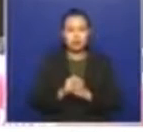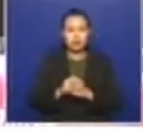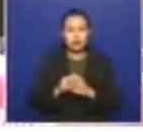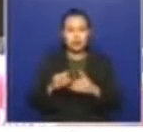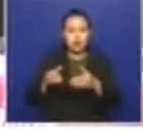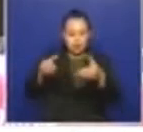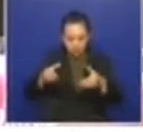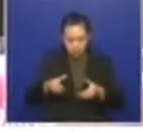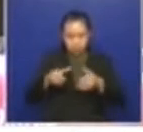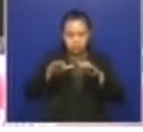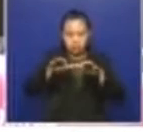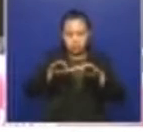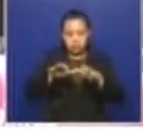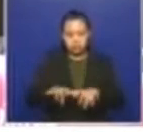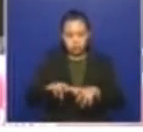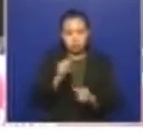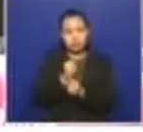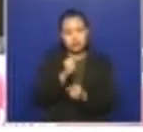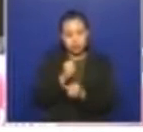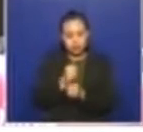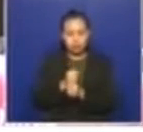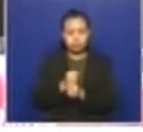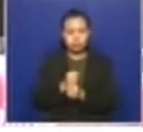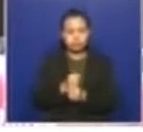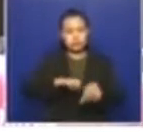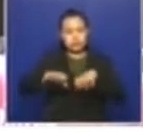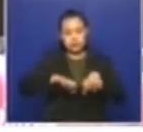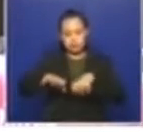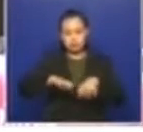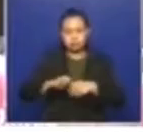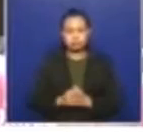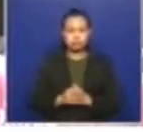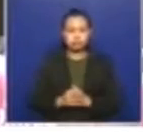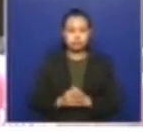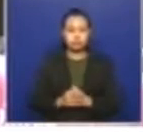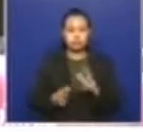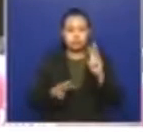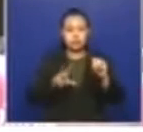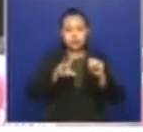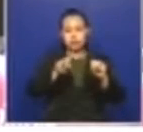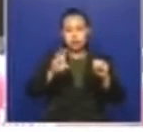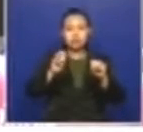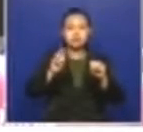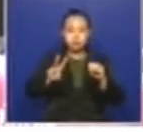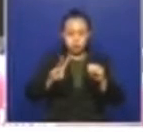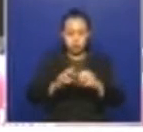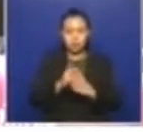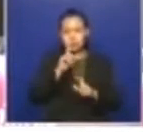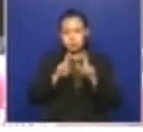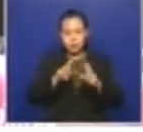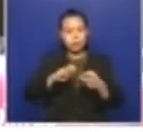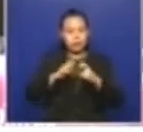อไปที่จริงแล้วนี่การอภิปรายกันตามมาตรา152เนี่ยโครงสร้างหลักจริงๆก็คือสักถามปัญหารัฐบ